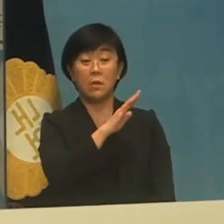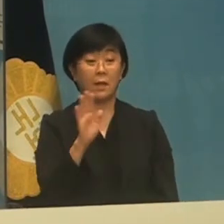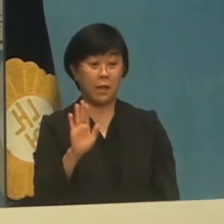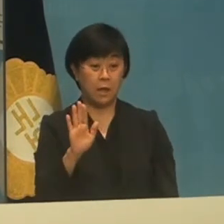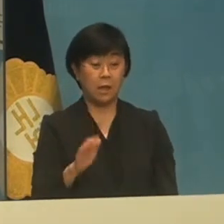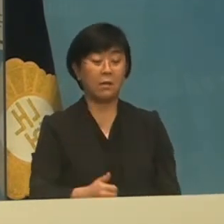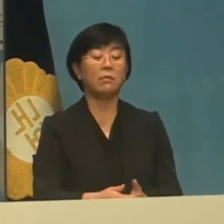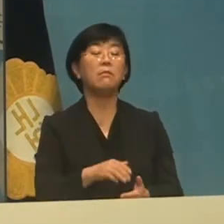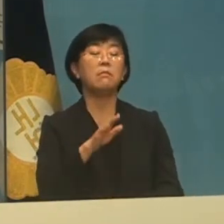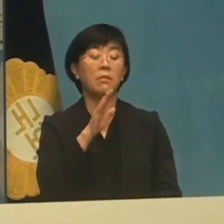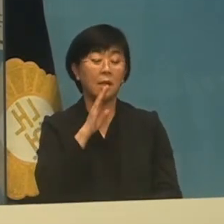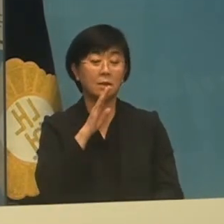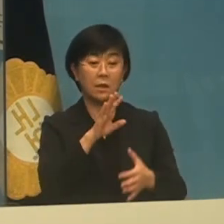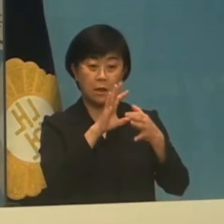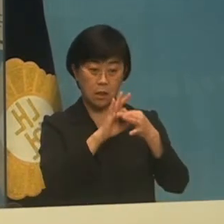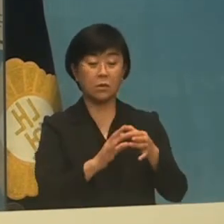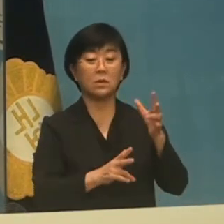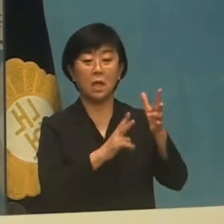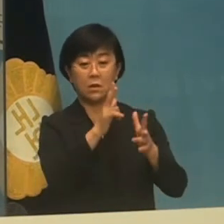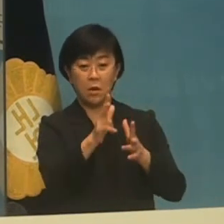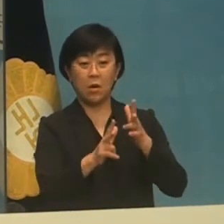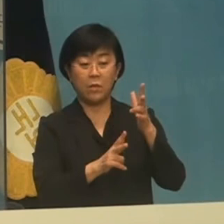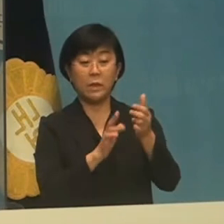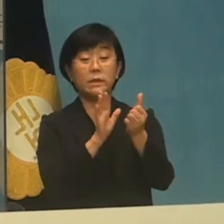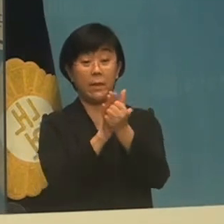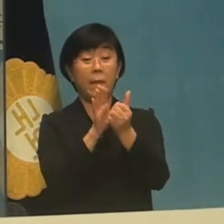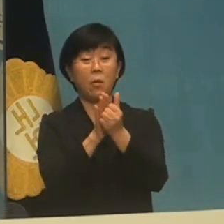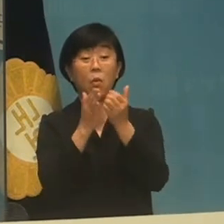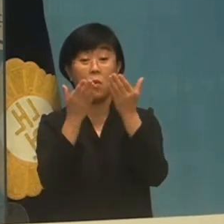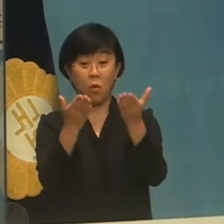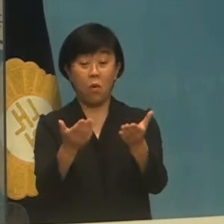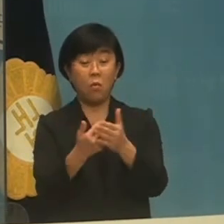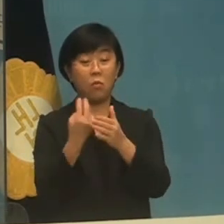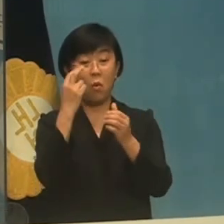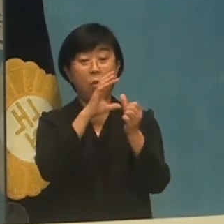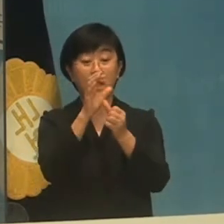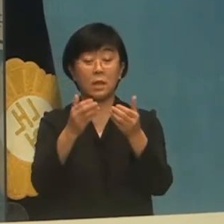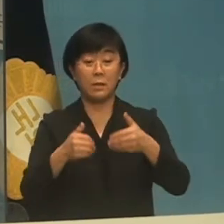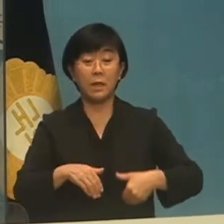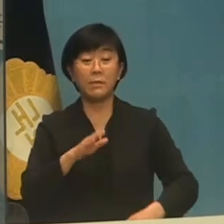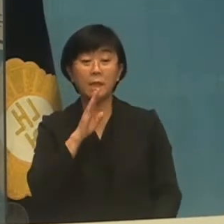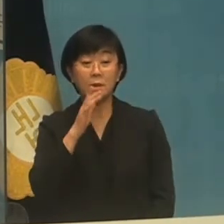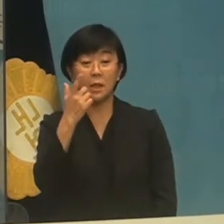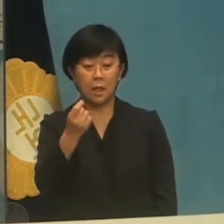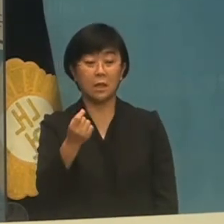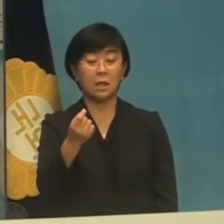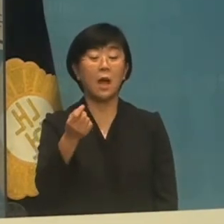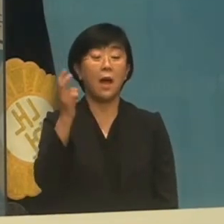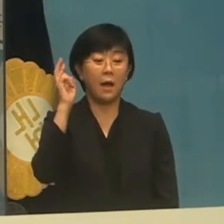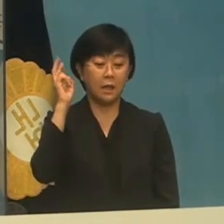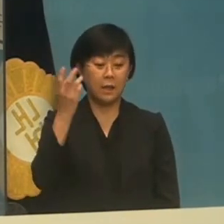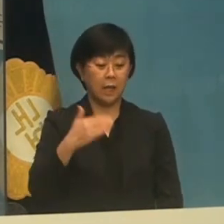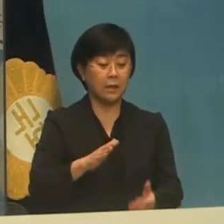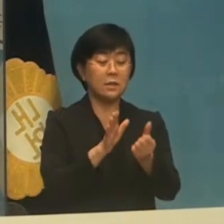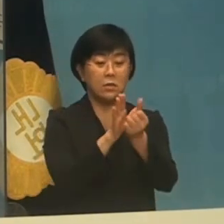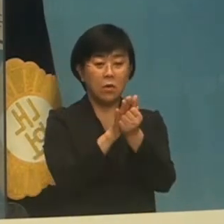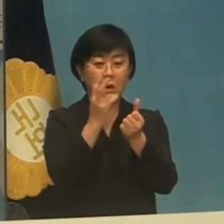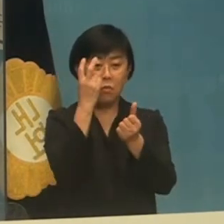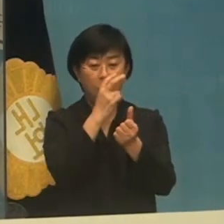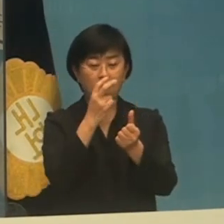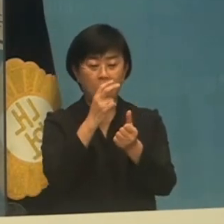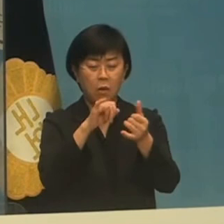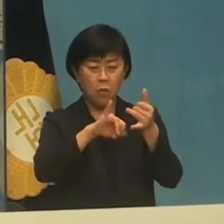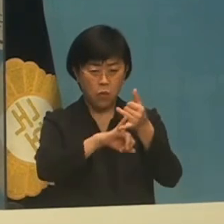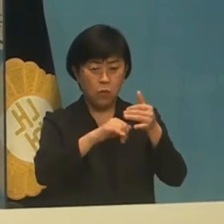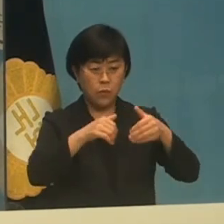않습니다. 그 산업은 계속 지원받고 보호받아야 될 필요가 있을지 모릅니다. 하지만 그 지원과 보호에